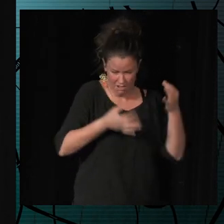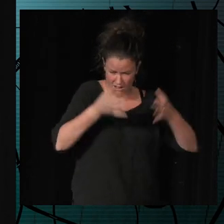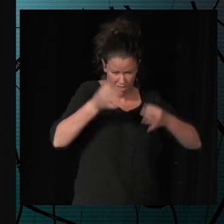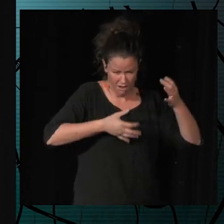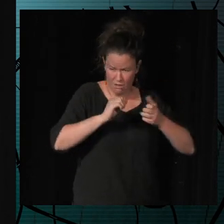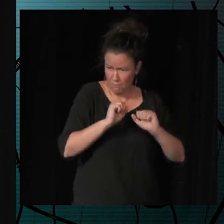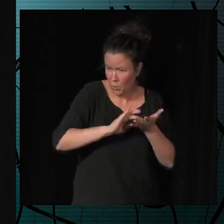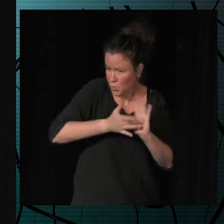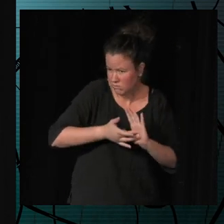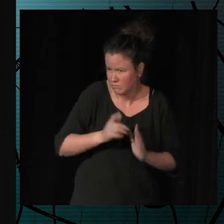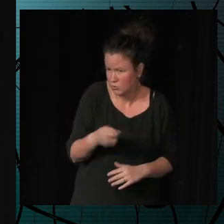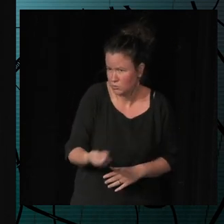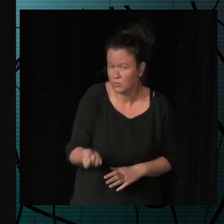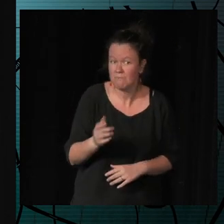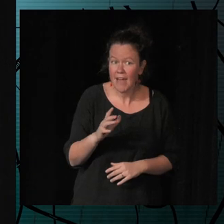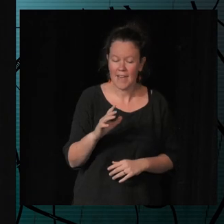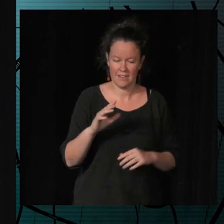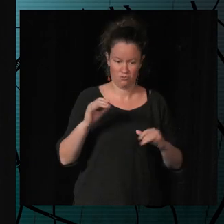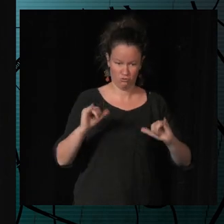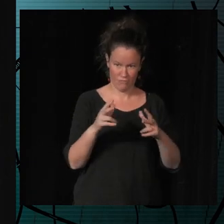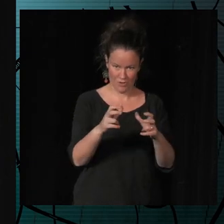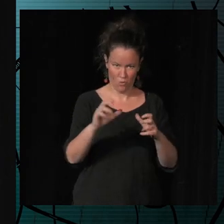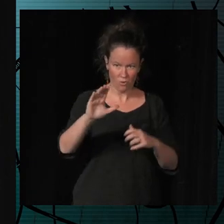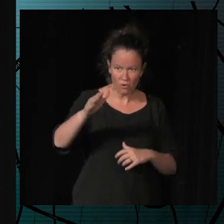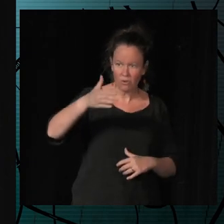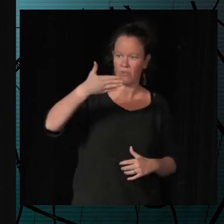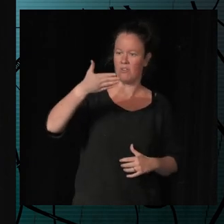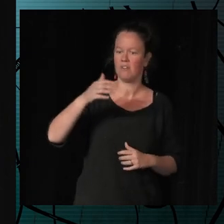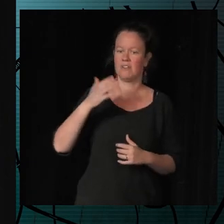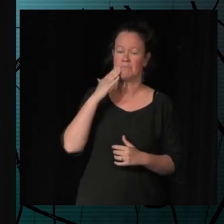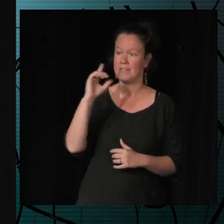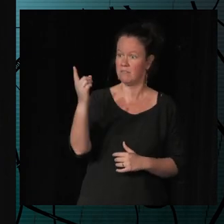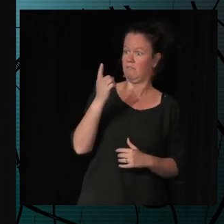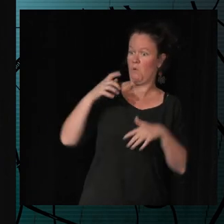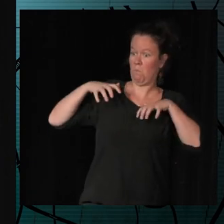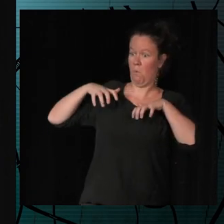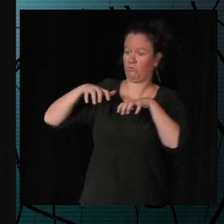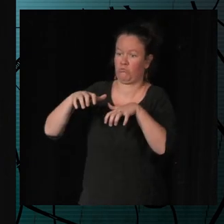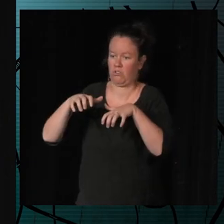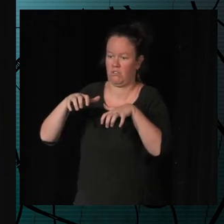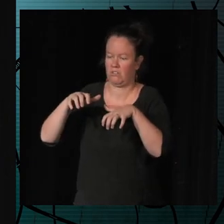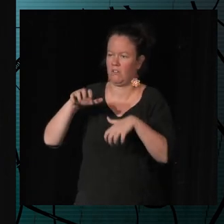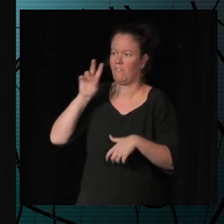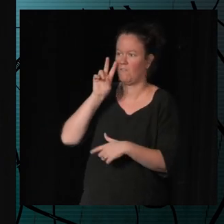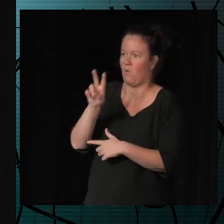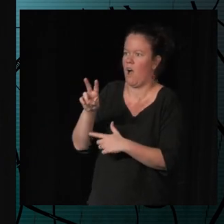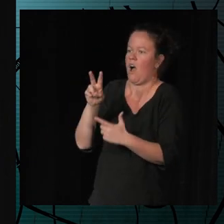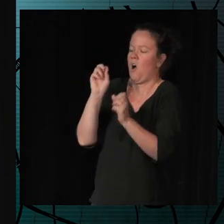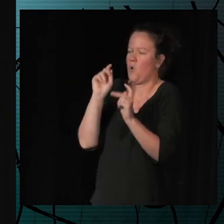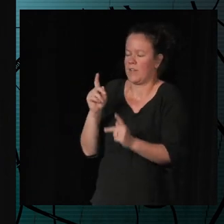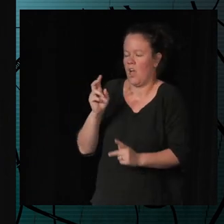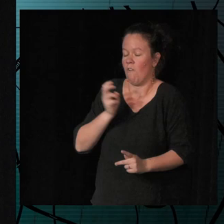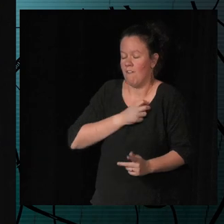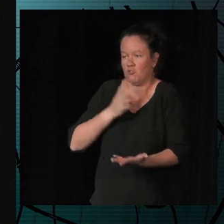matérialisation du monstre entre guillemets doit presque être une libération c'est quand on le voit ok je sais ce que c'est maintenant je peux l'affronter ou je